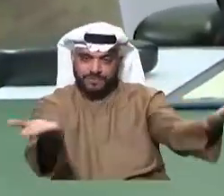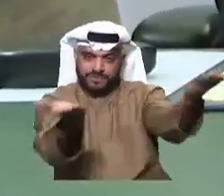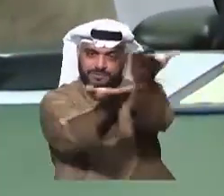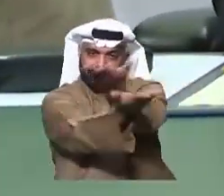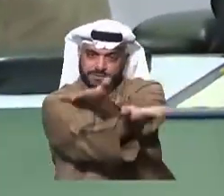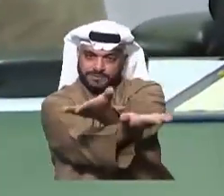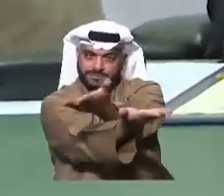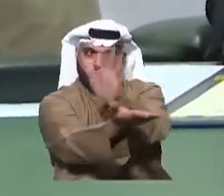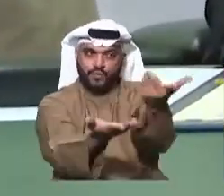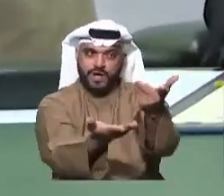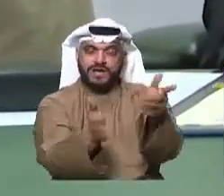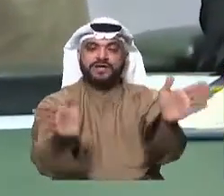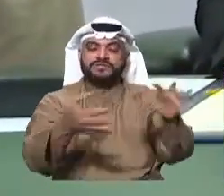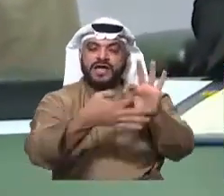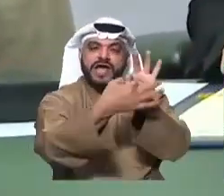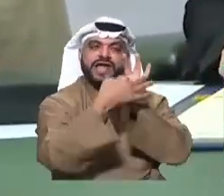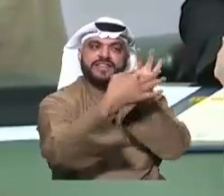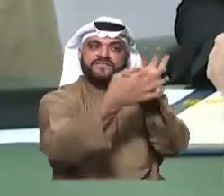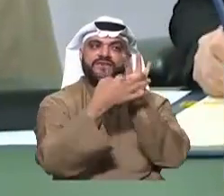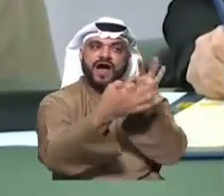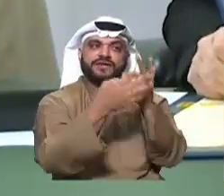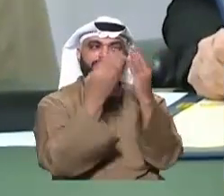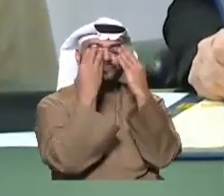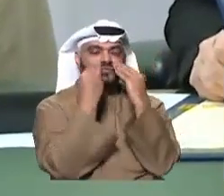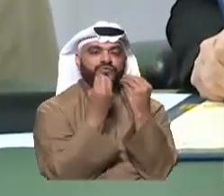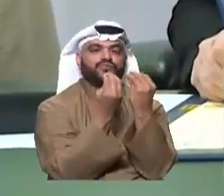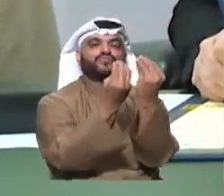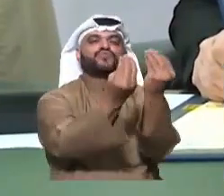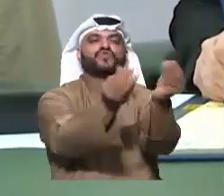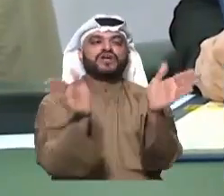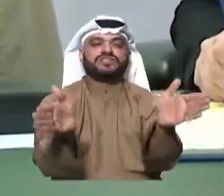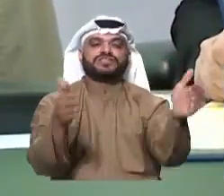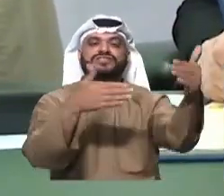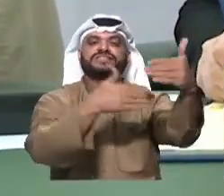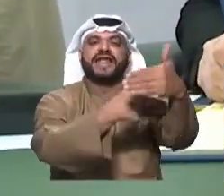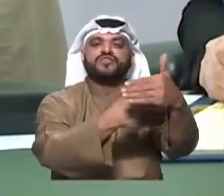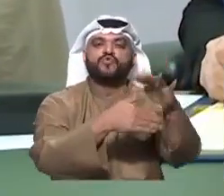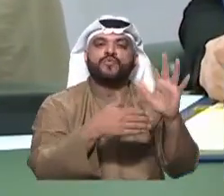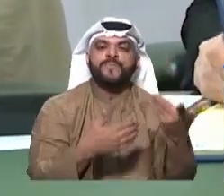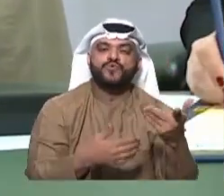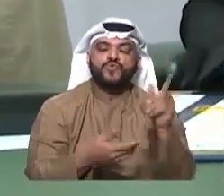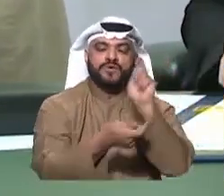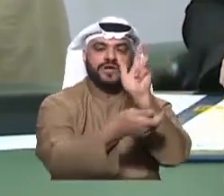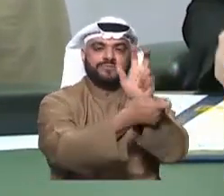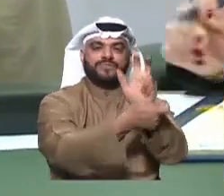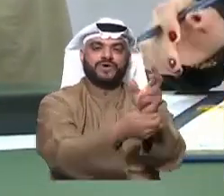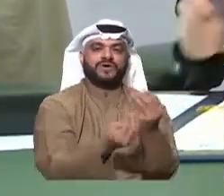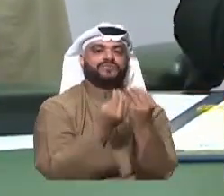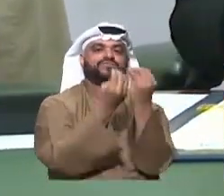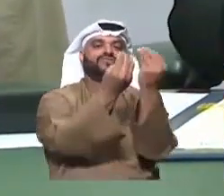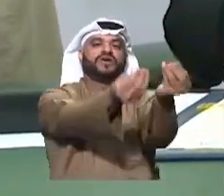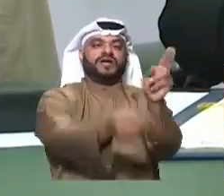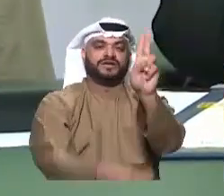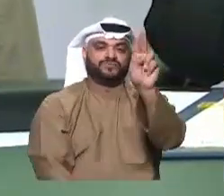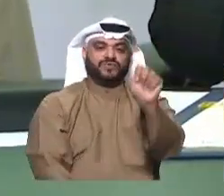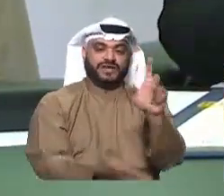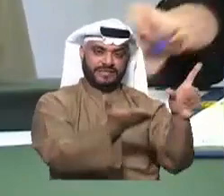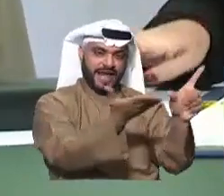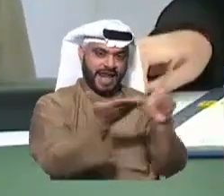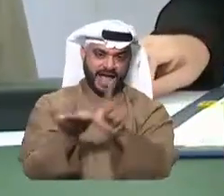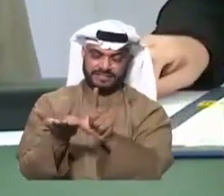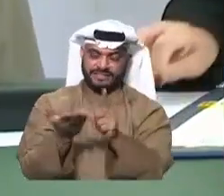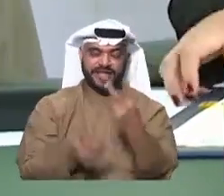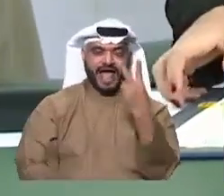العربية اتفاقية منحة بين الصندوق ومكتب المفوضية السامية للأمم المتحدة لشؤون اللاجئين.